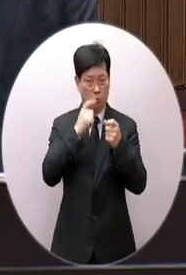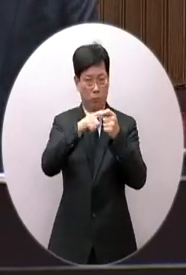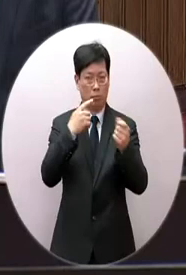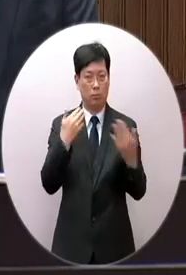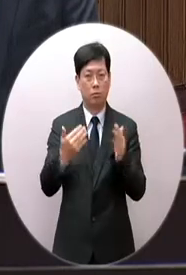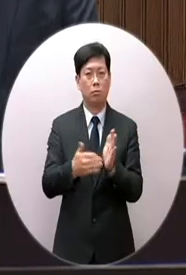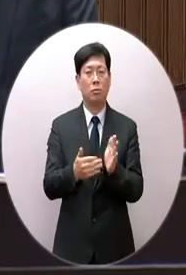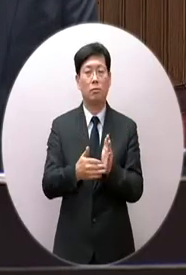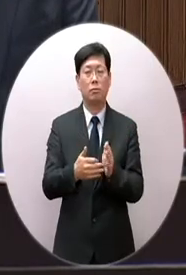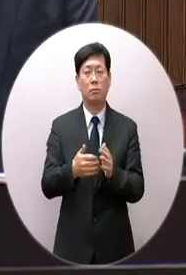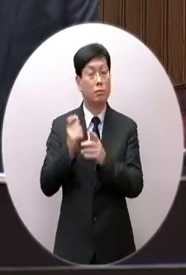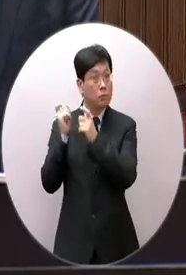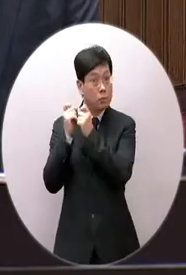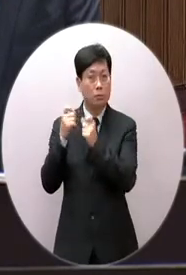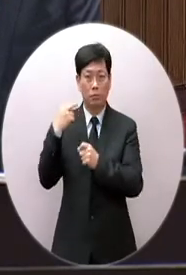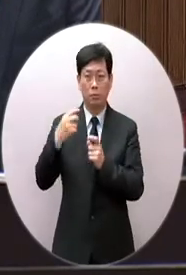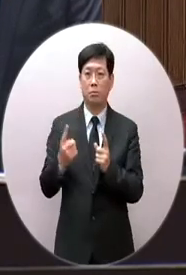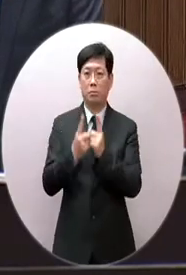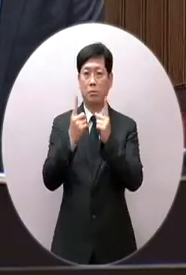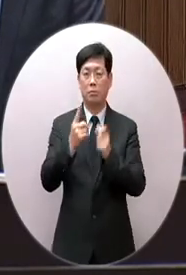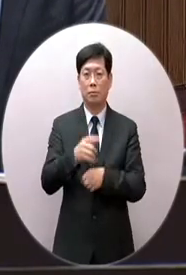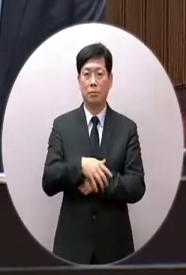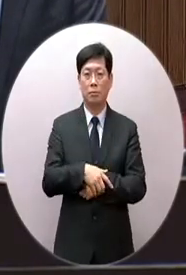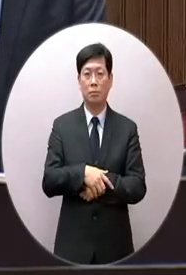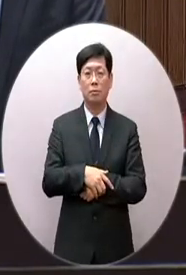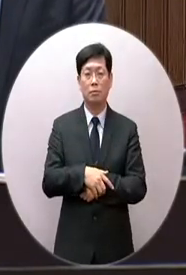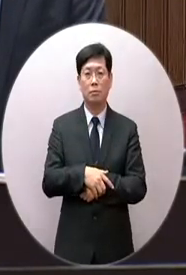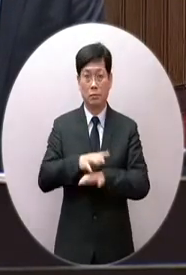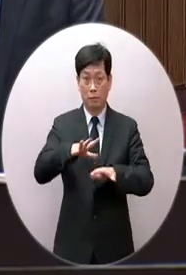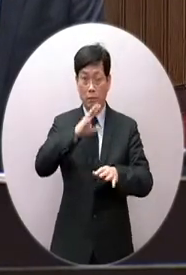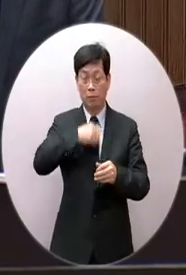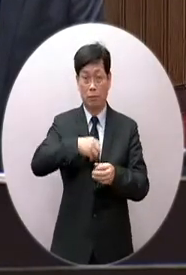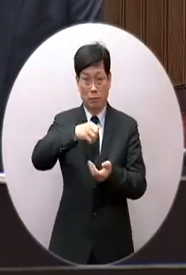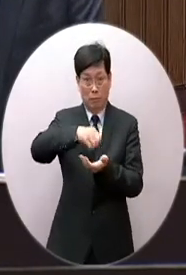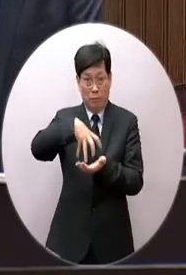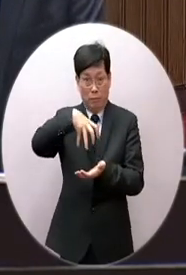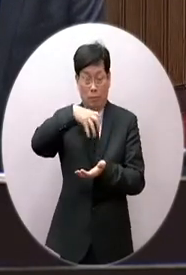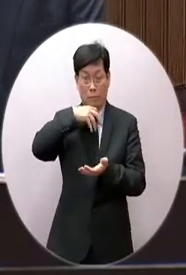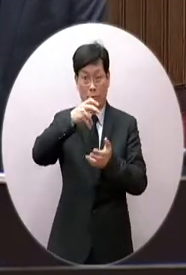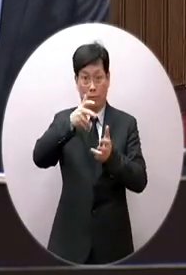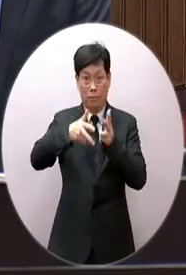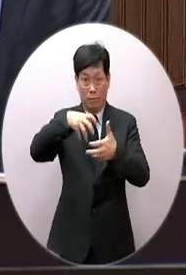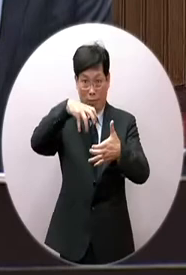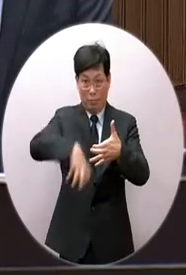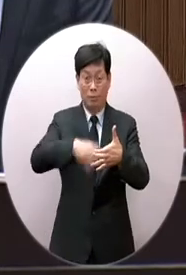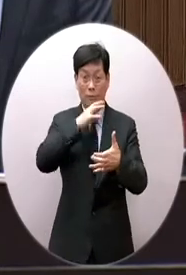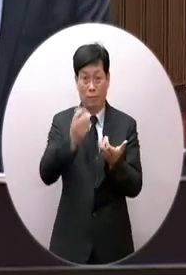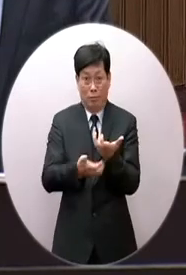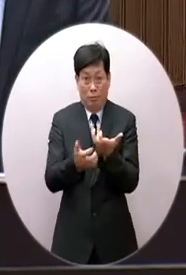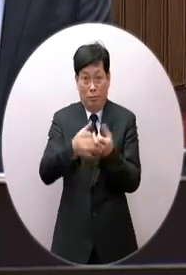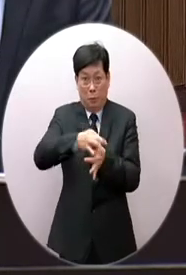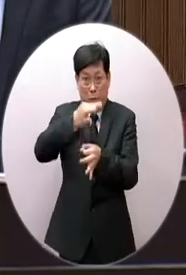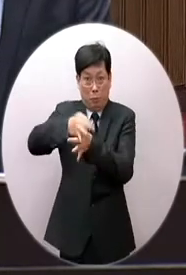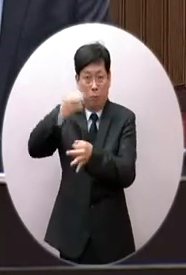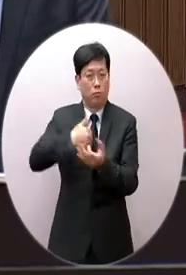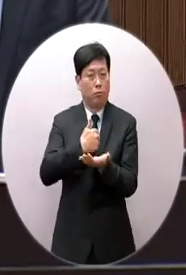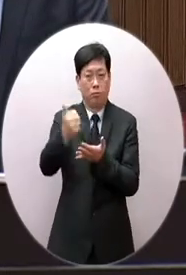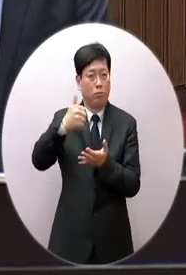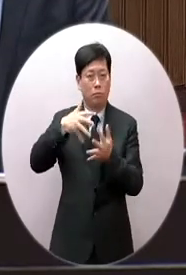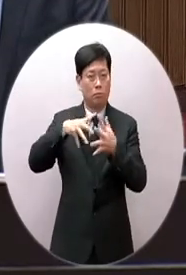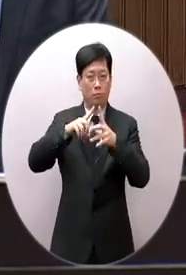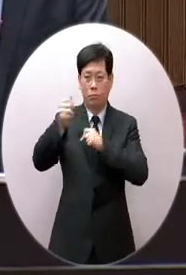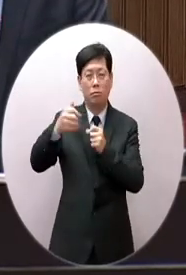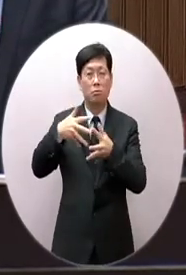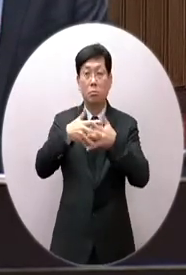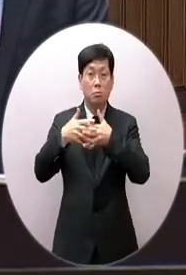了。那日前又碰到了这个我们即将把核四的燃料数，这个燃料数把它运回美国，我们知道这个